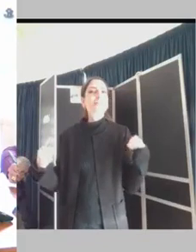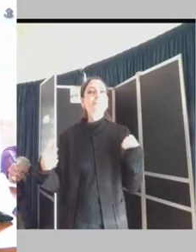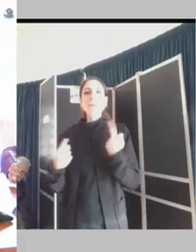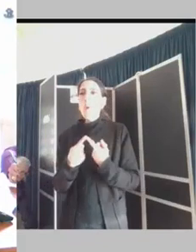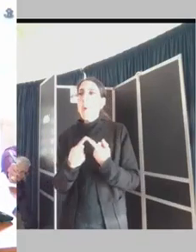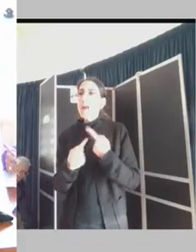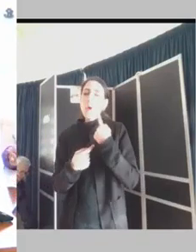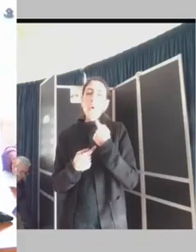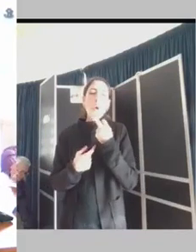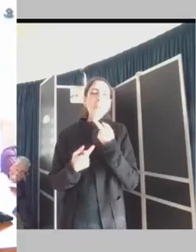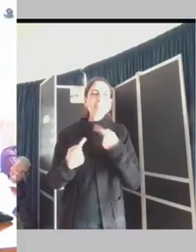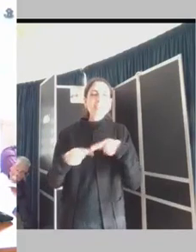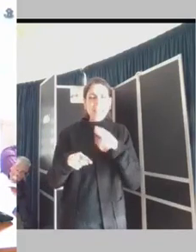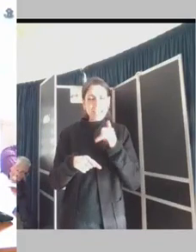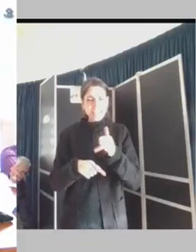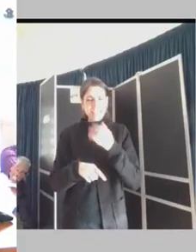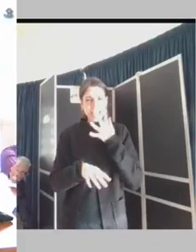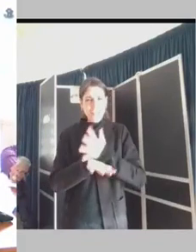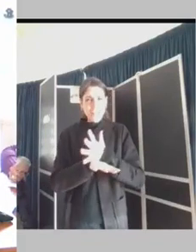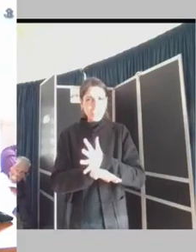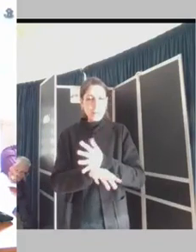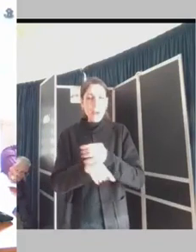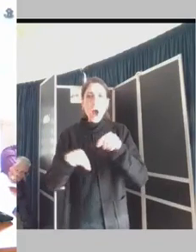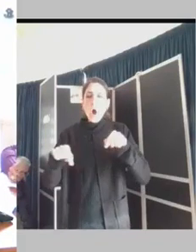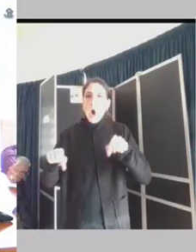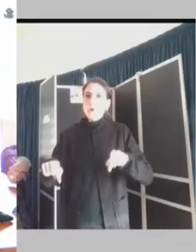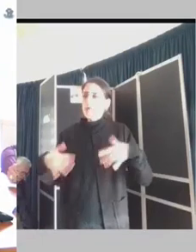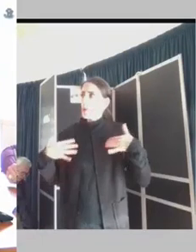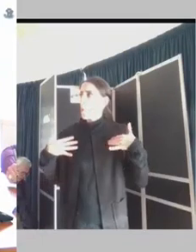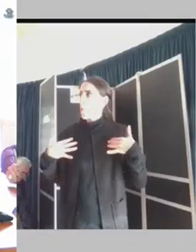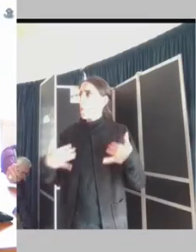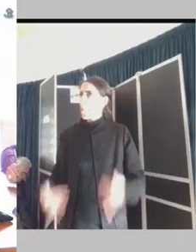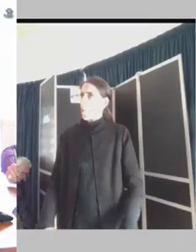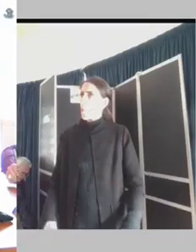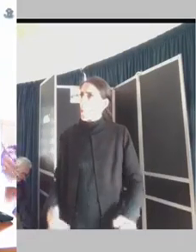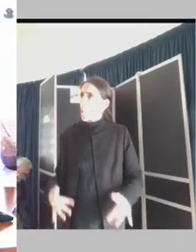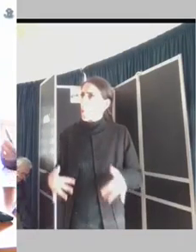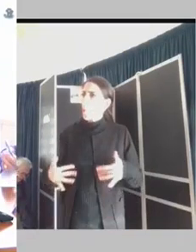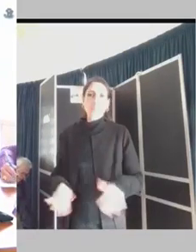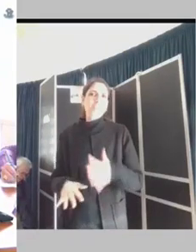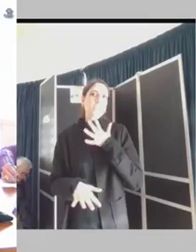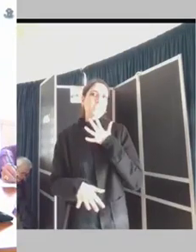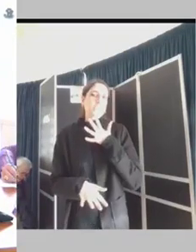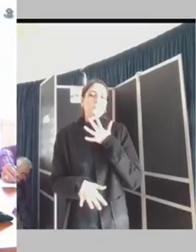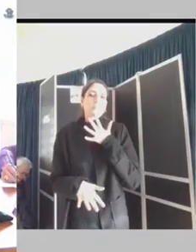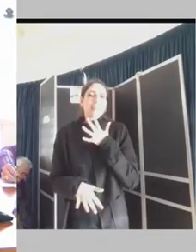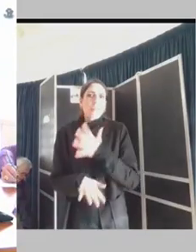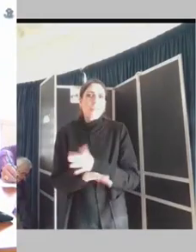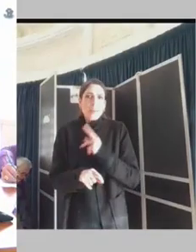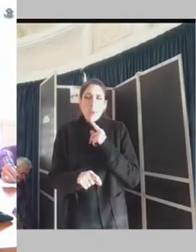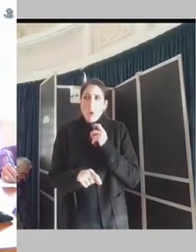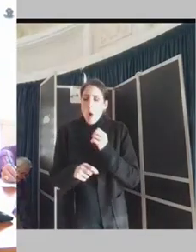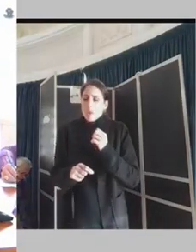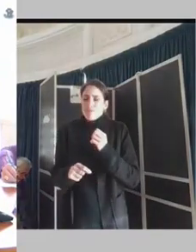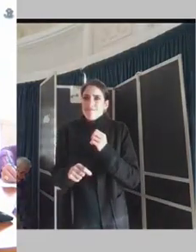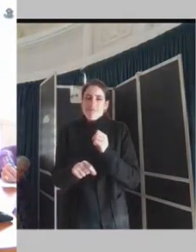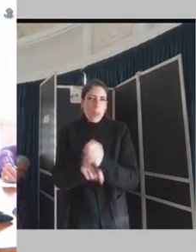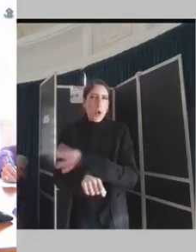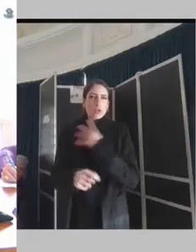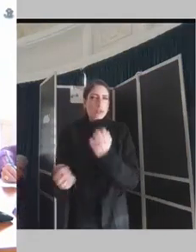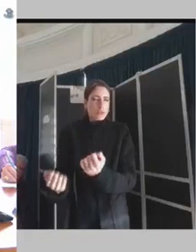sono stati così forti, sentiti proprio emozionalmente. E io credo che oggi